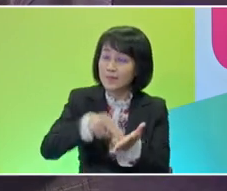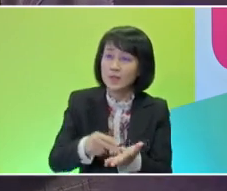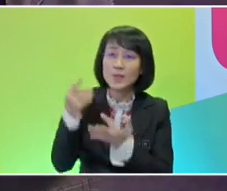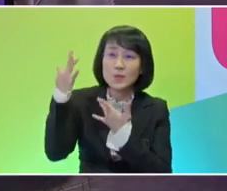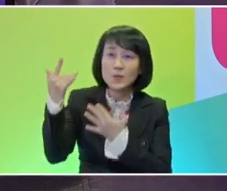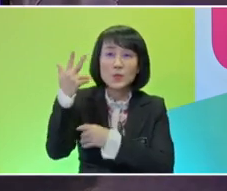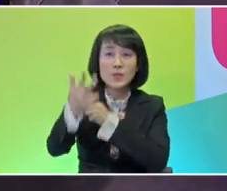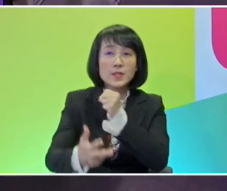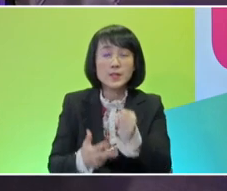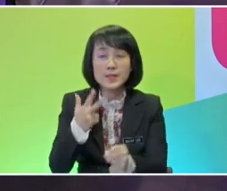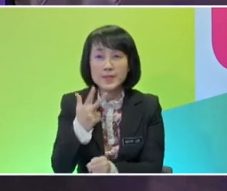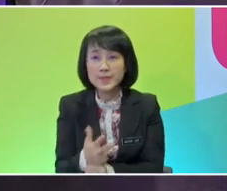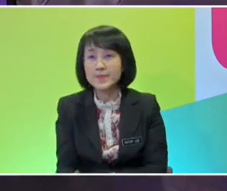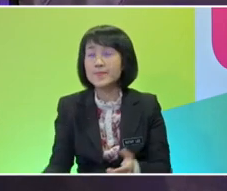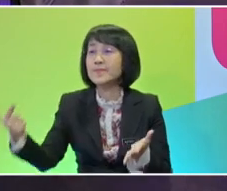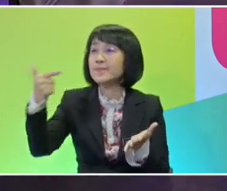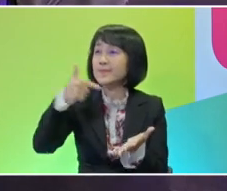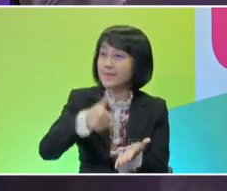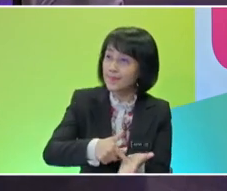tahun lagi